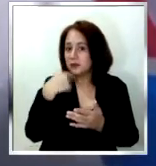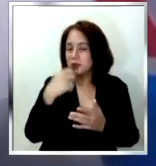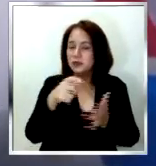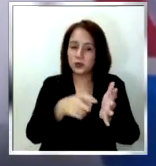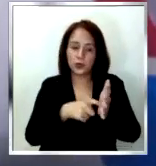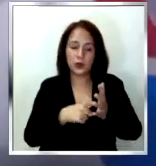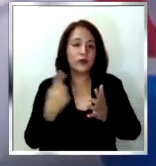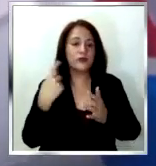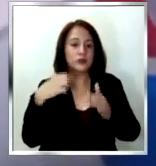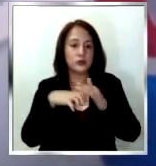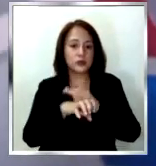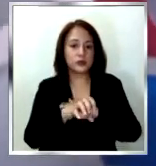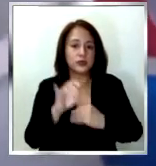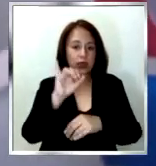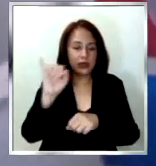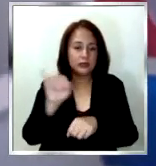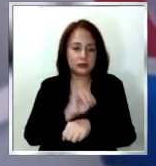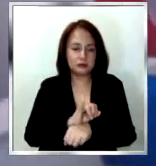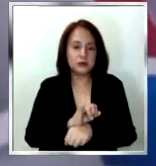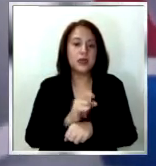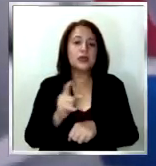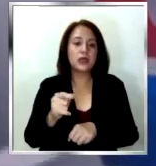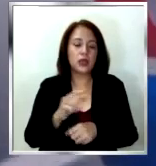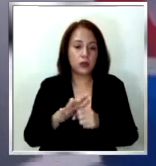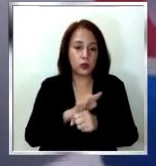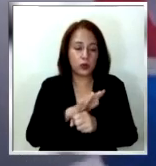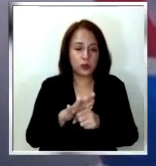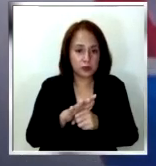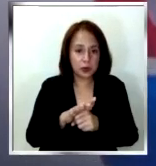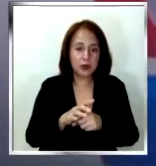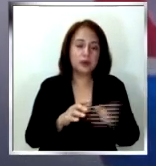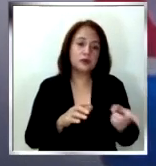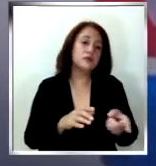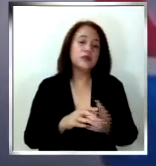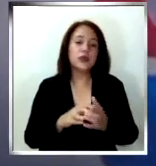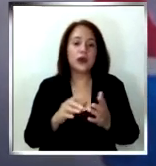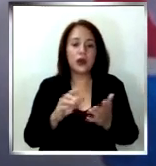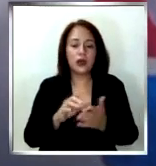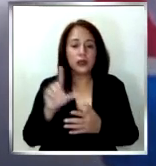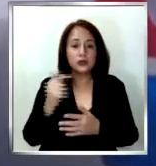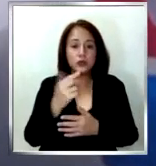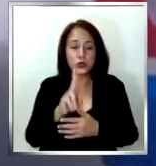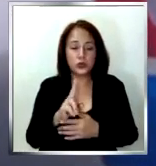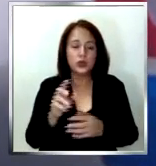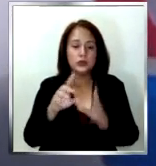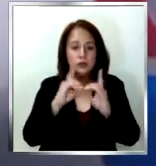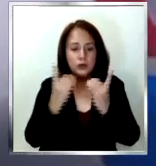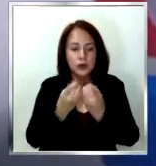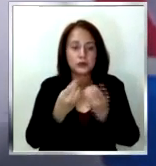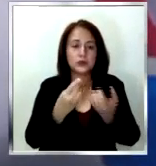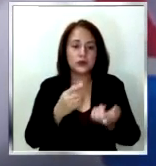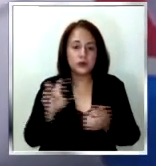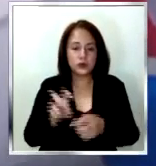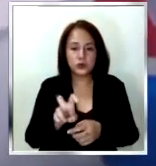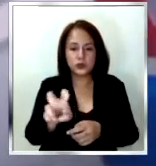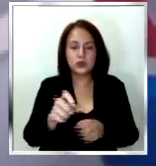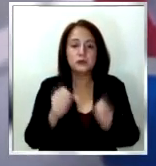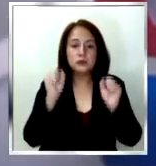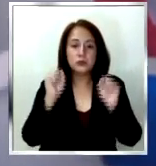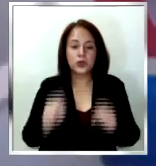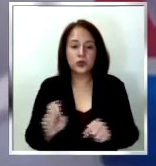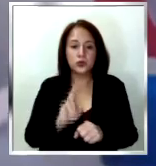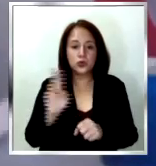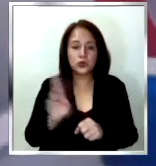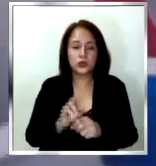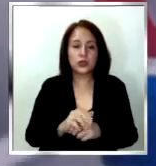sa isla. Kaya naman ang lokal na pamahalaan ng Malay at Department of Tourism bukas sa posibilidad ng paggamit sa antigen test